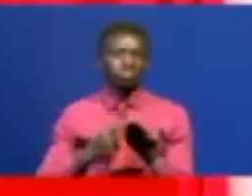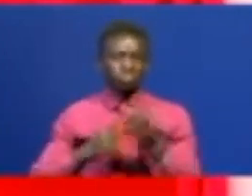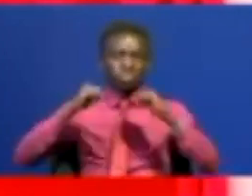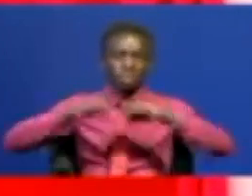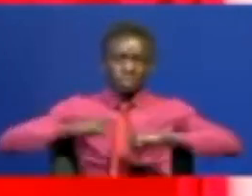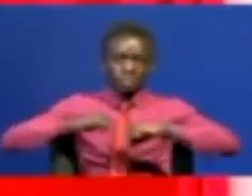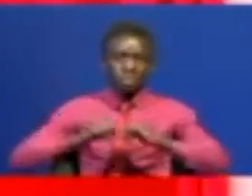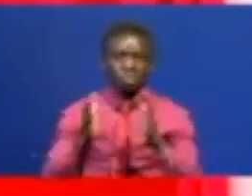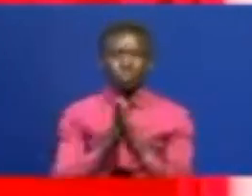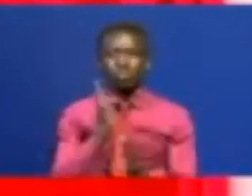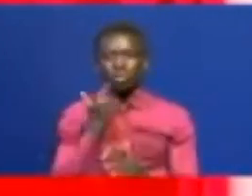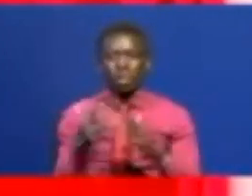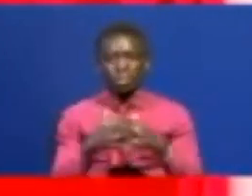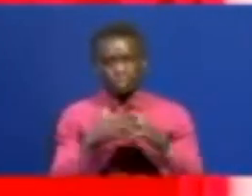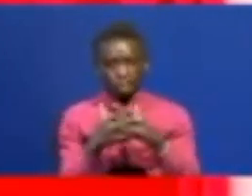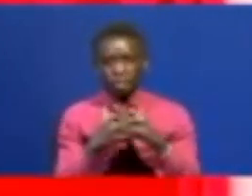America.